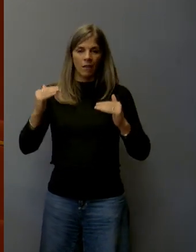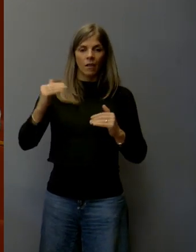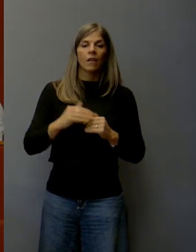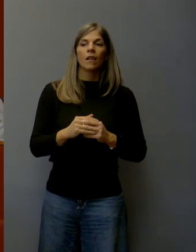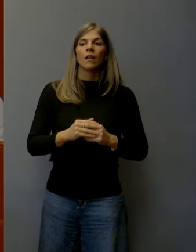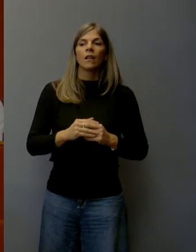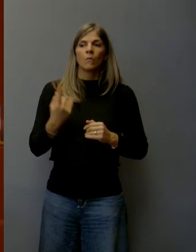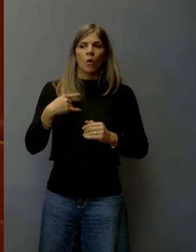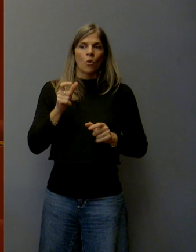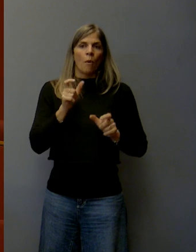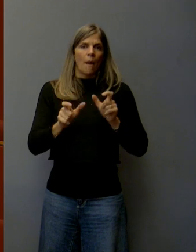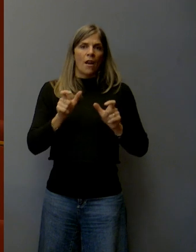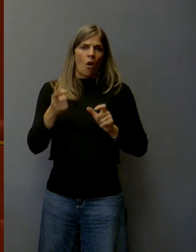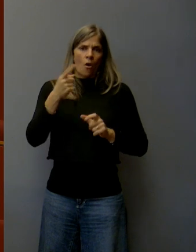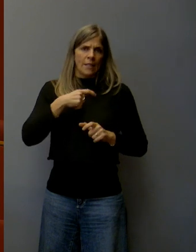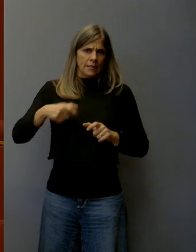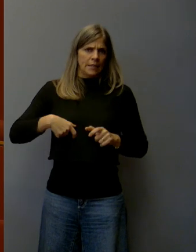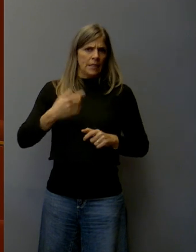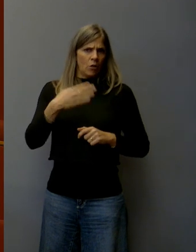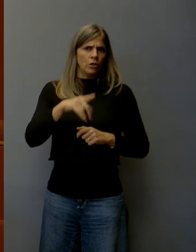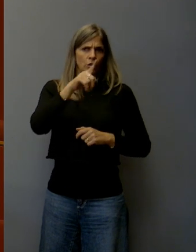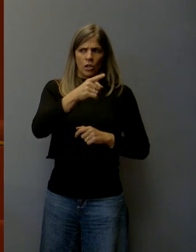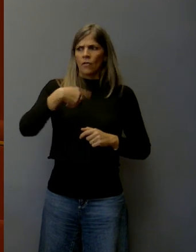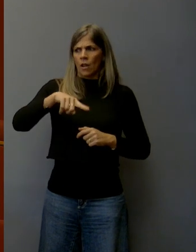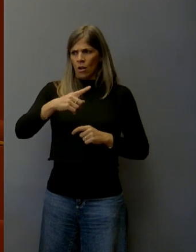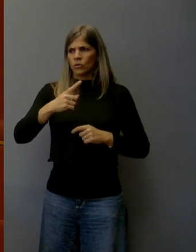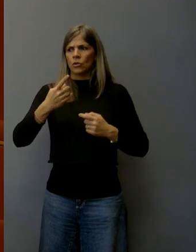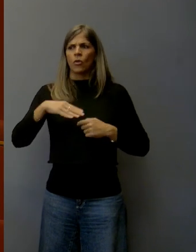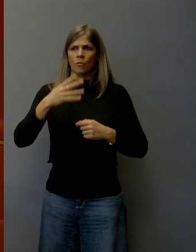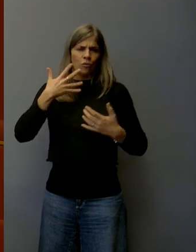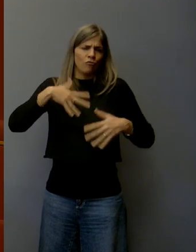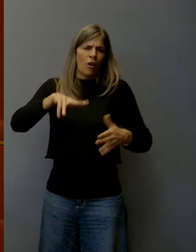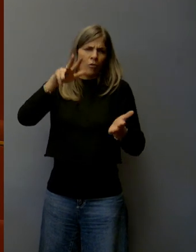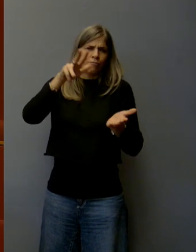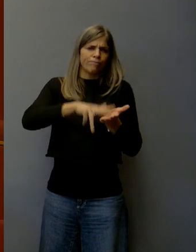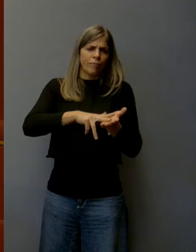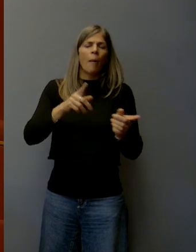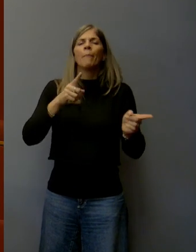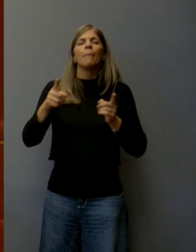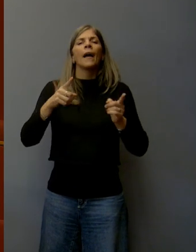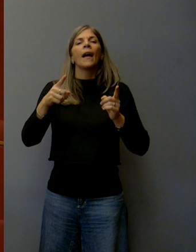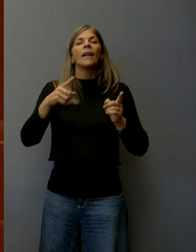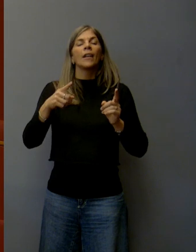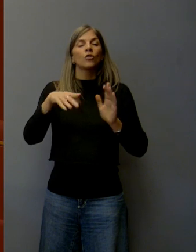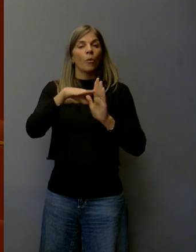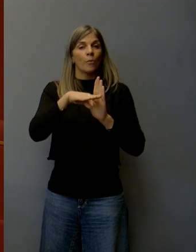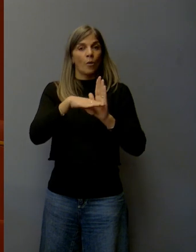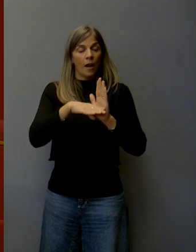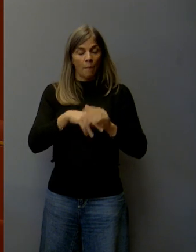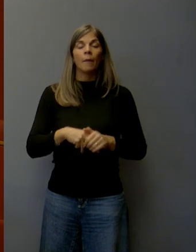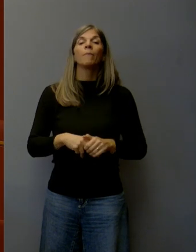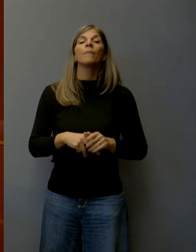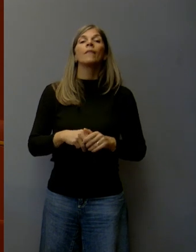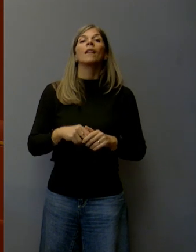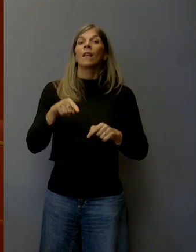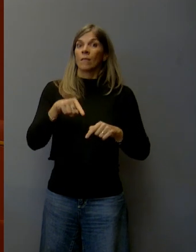Genova e che sono state approvate dal consiglio comunale nelle linee programmatiche a pagina 75 decidere se questa è la premessa